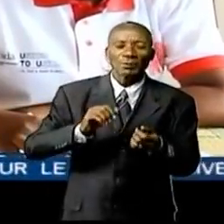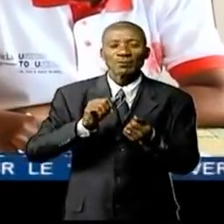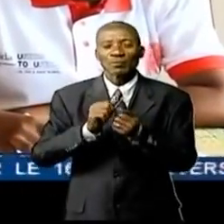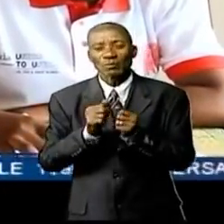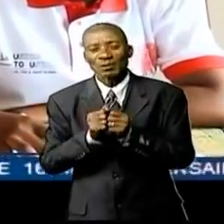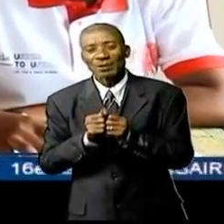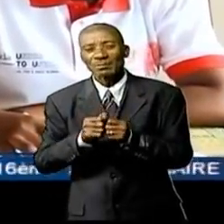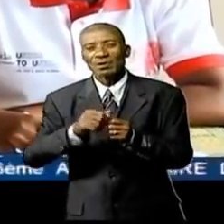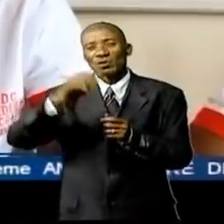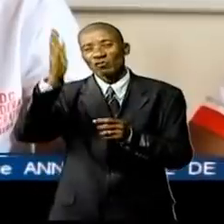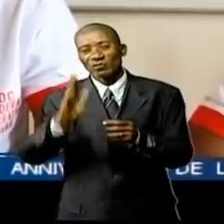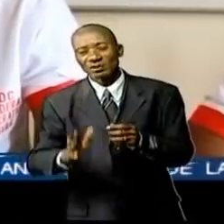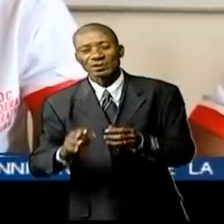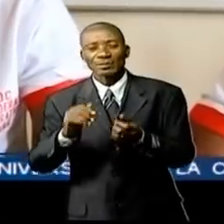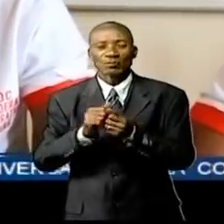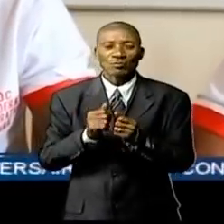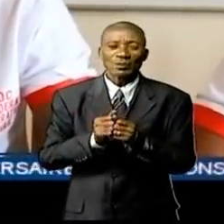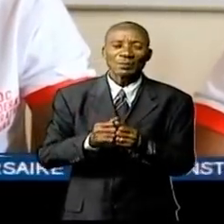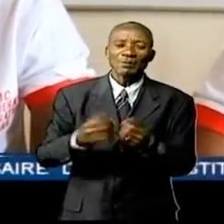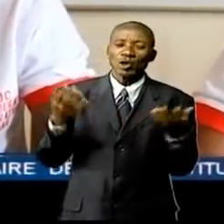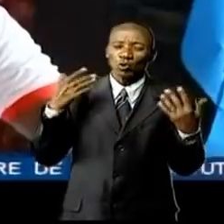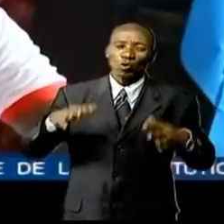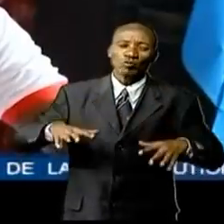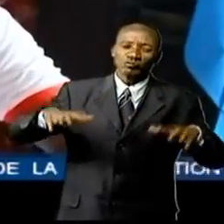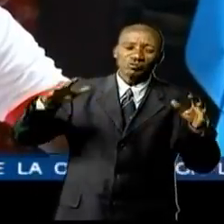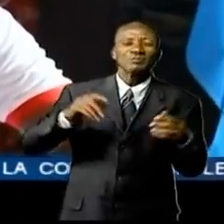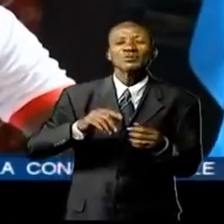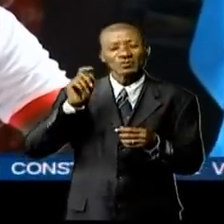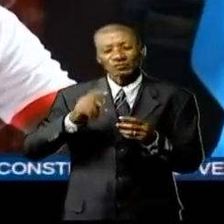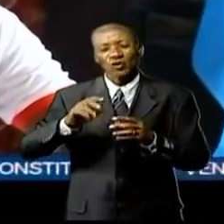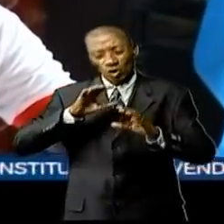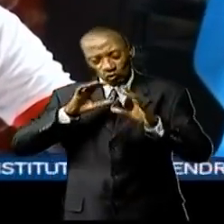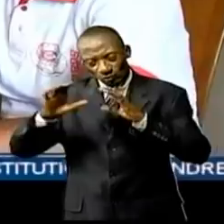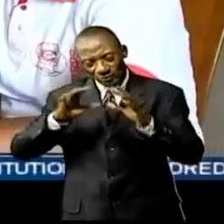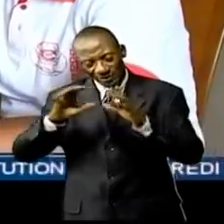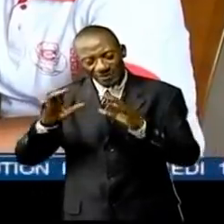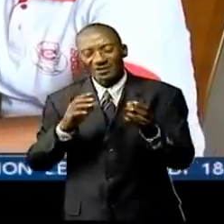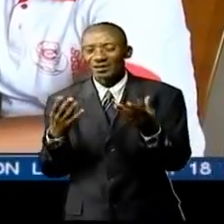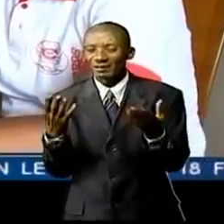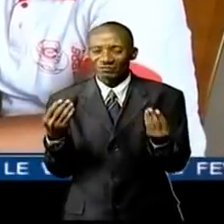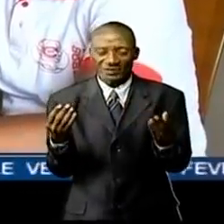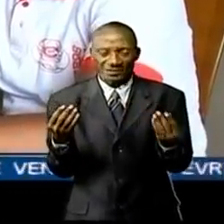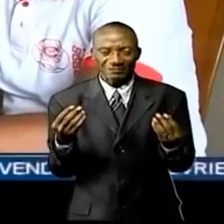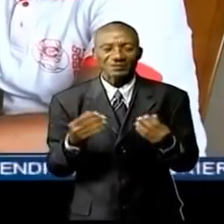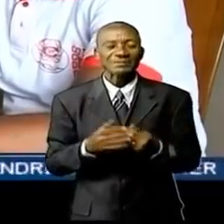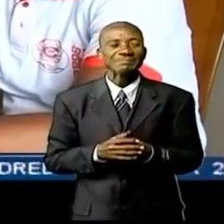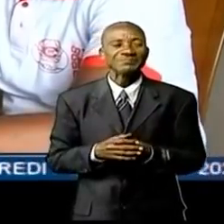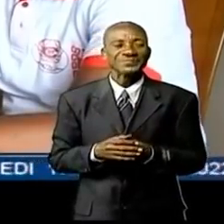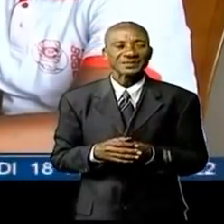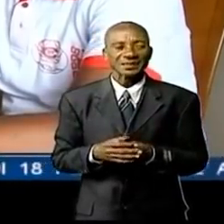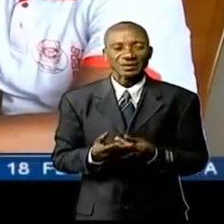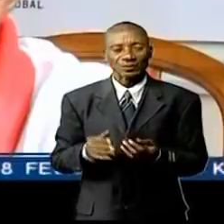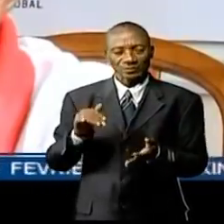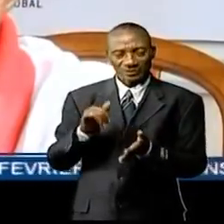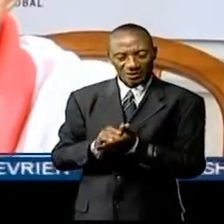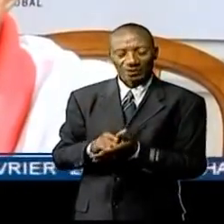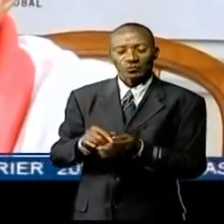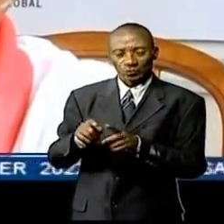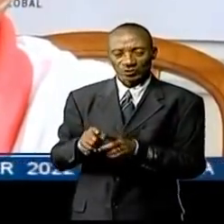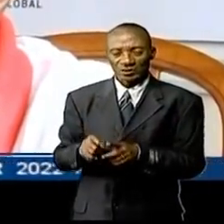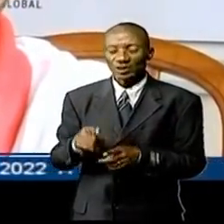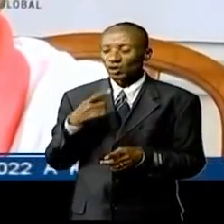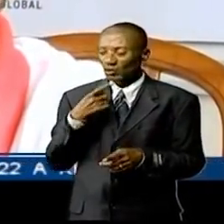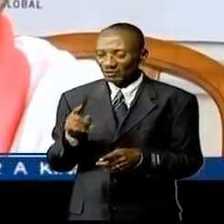Confédération démocratique du travail a également lancé officiellement un concours sous-régional d'innovation des jeunes